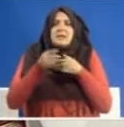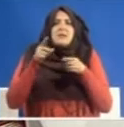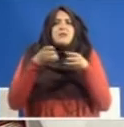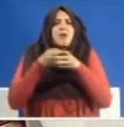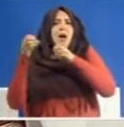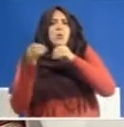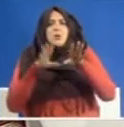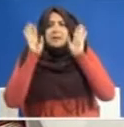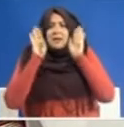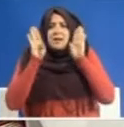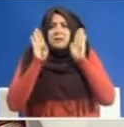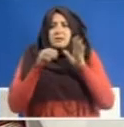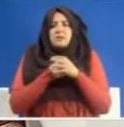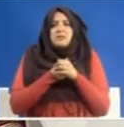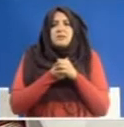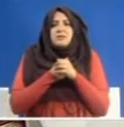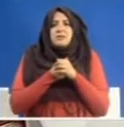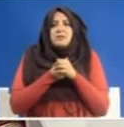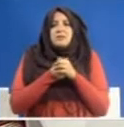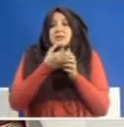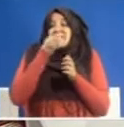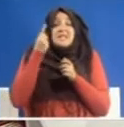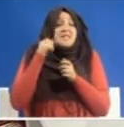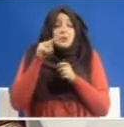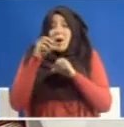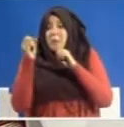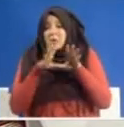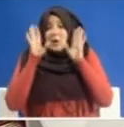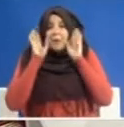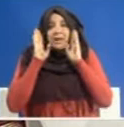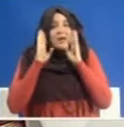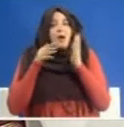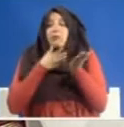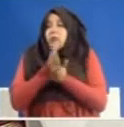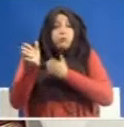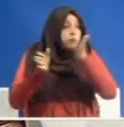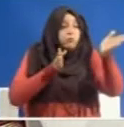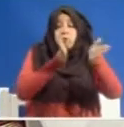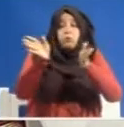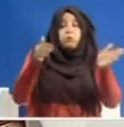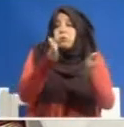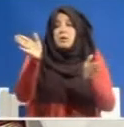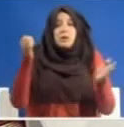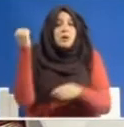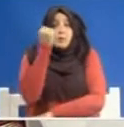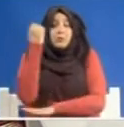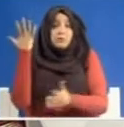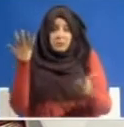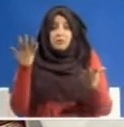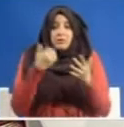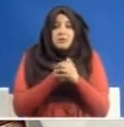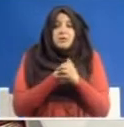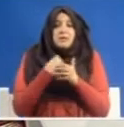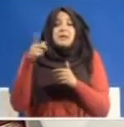اذا ضيعت الصلاه فستجد نفسك في متاهات فكانت النتيجه هكذا يا استاذ والله العظيم نحن نعيش جحيما في